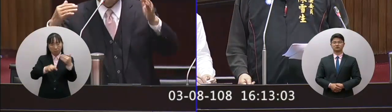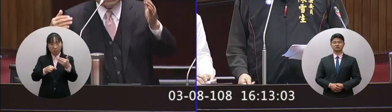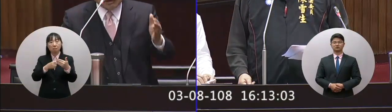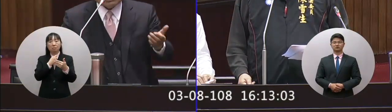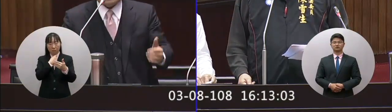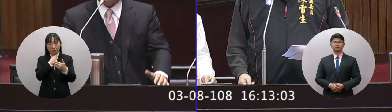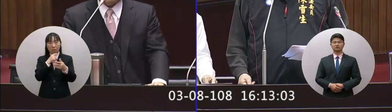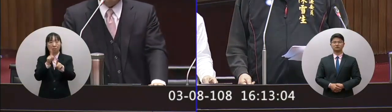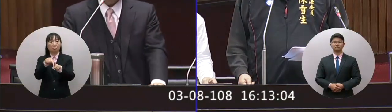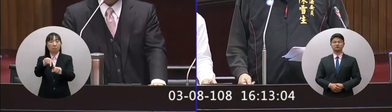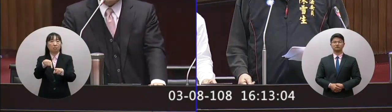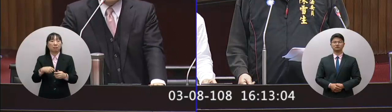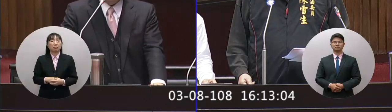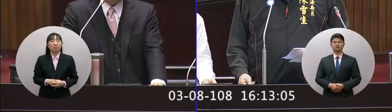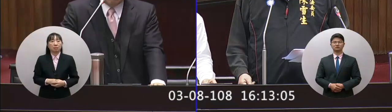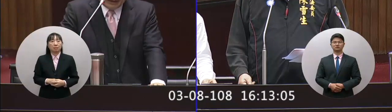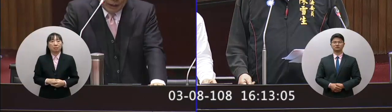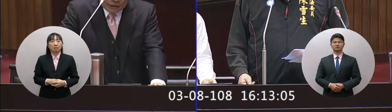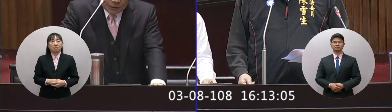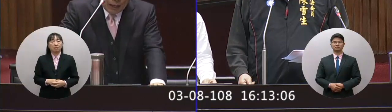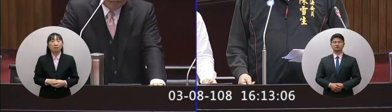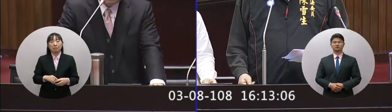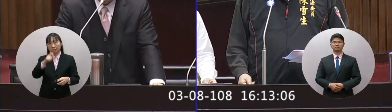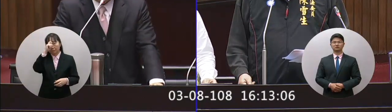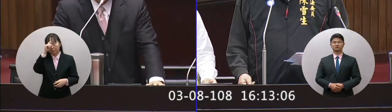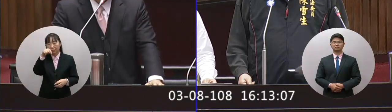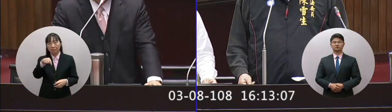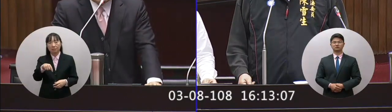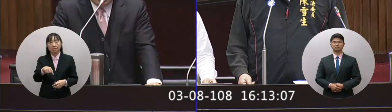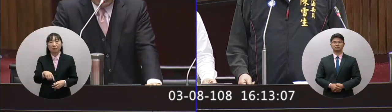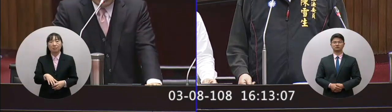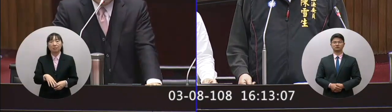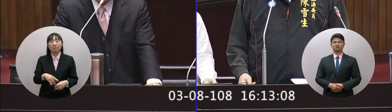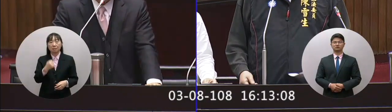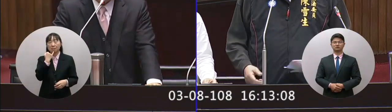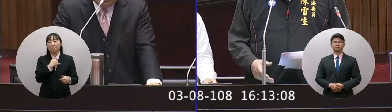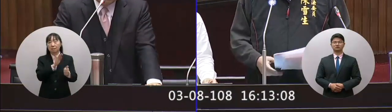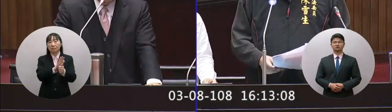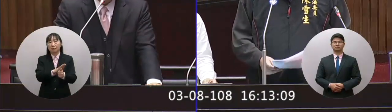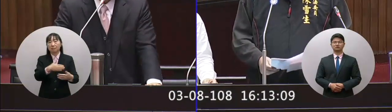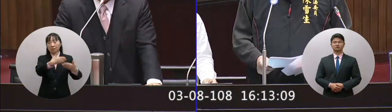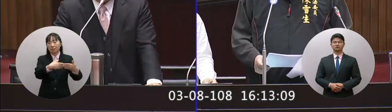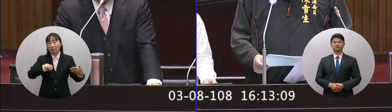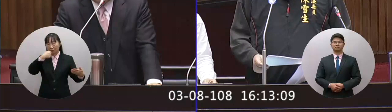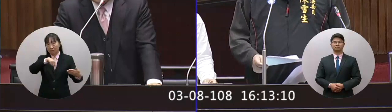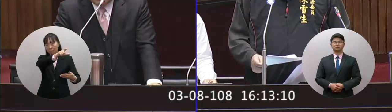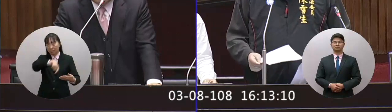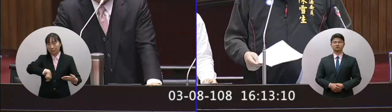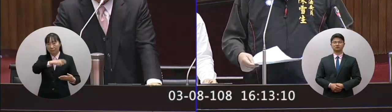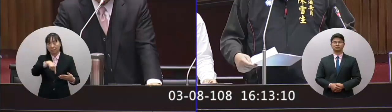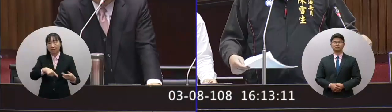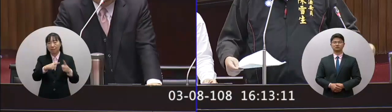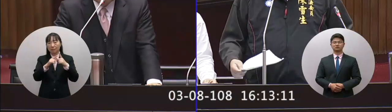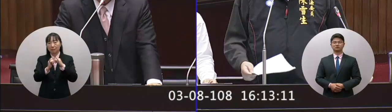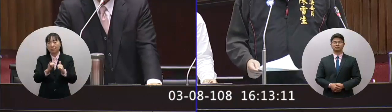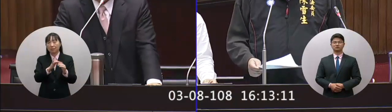们都会照这样来走。所以我也希望有利于两岸人民，我们都希望